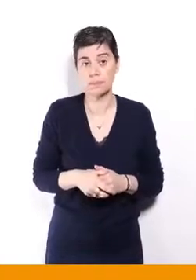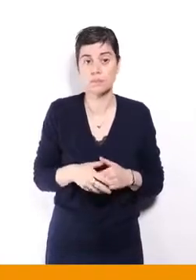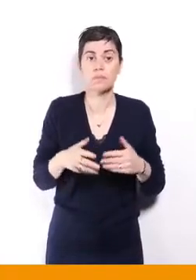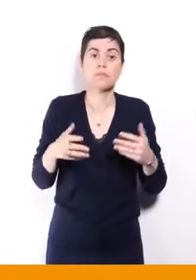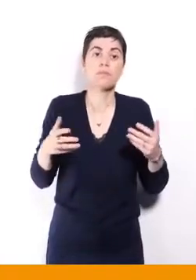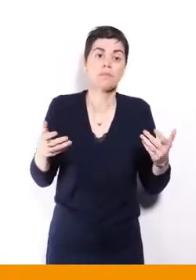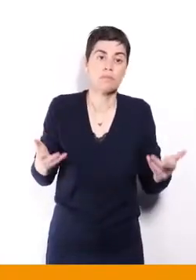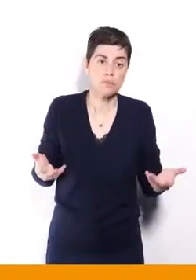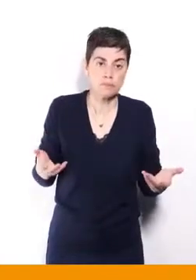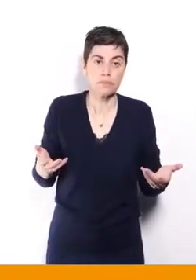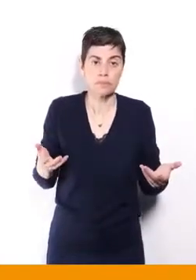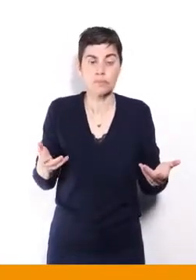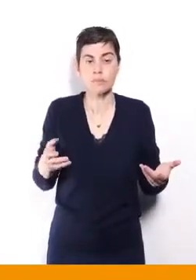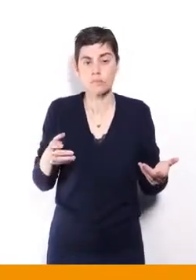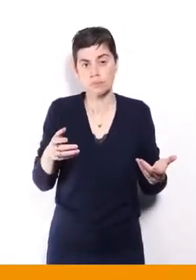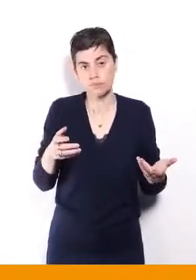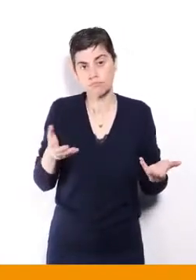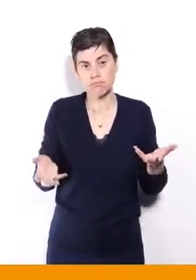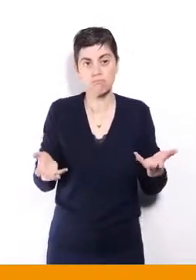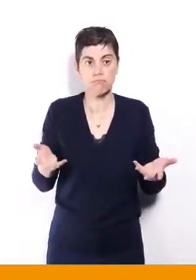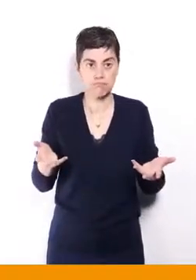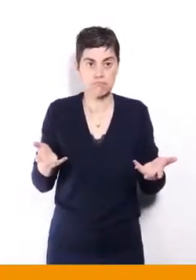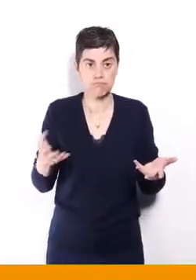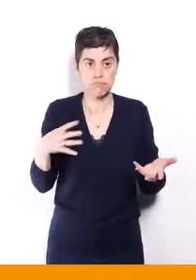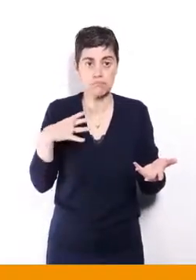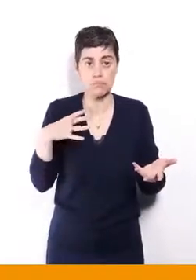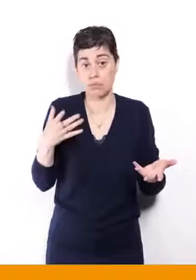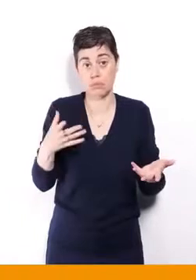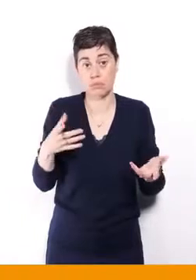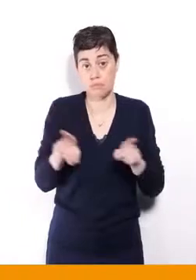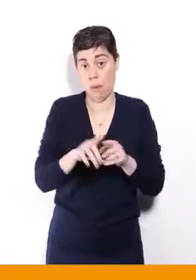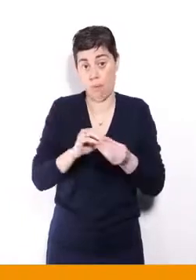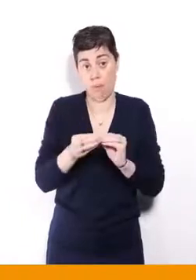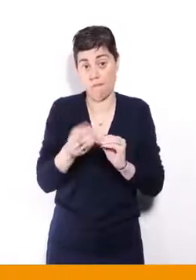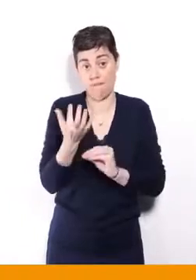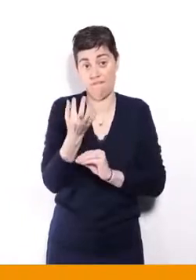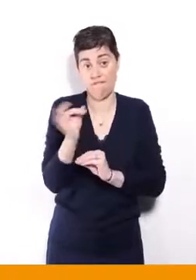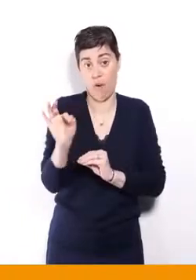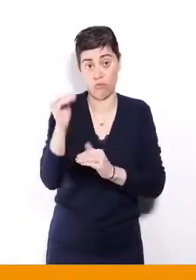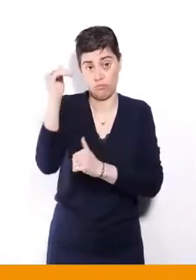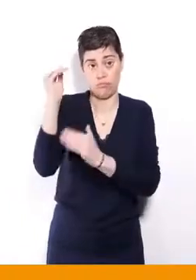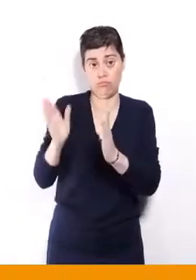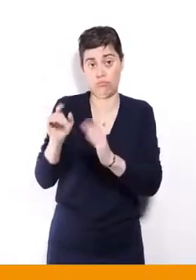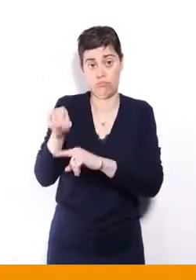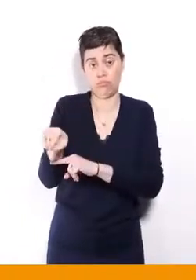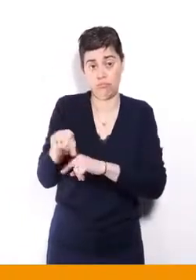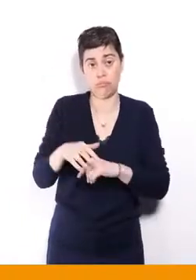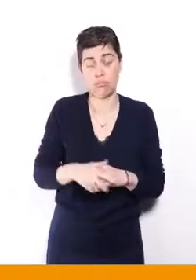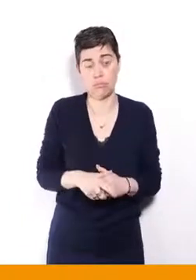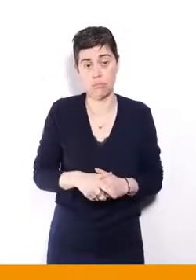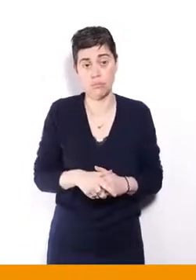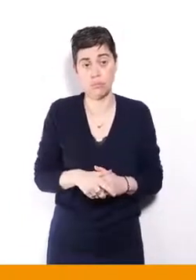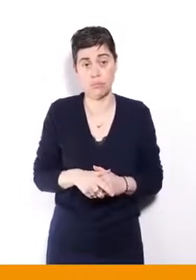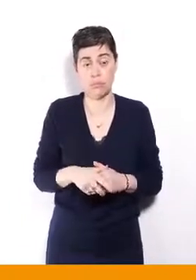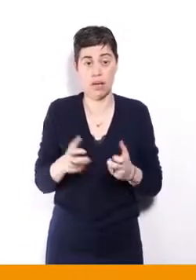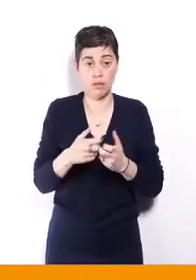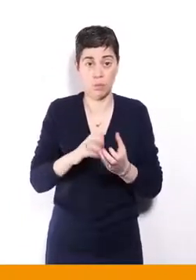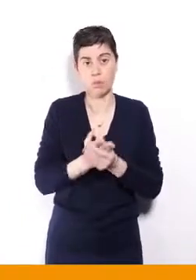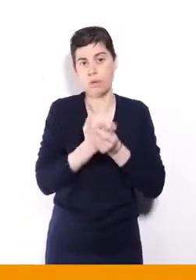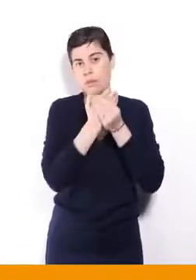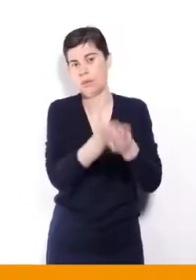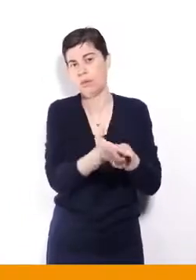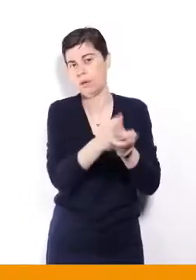On connaît en Outre-mer les mêmes difficultés qu'en métropole, hein, la durée d'instruction des